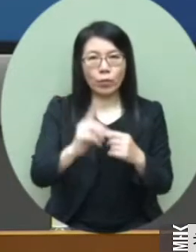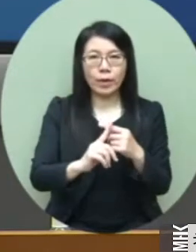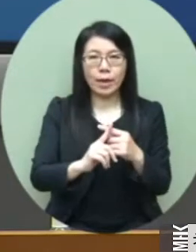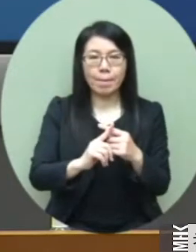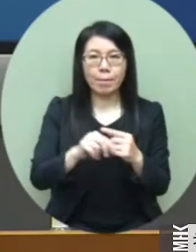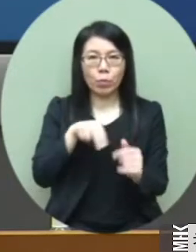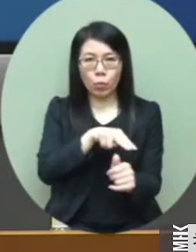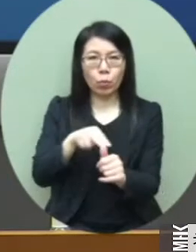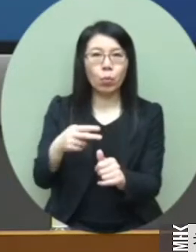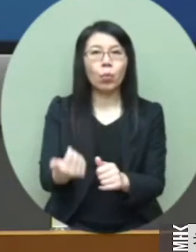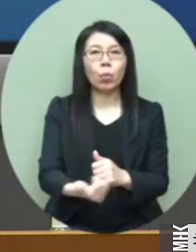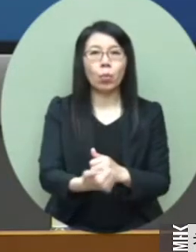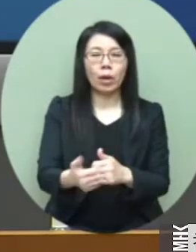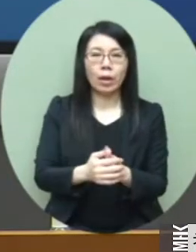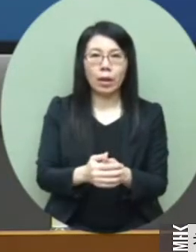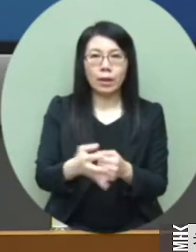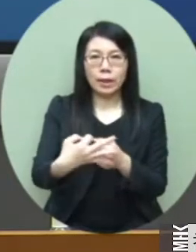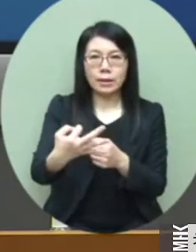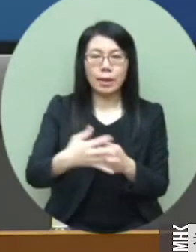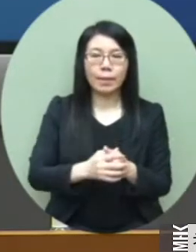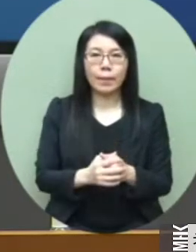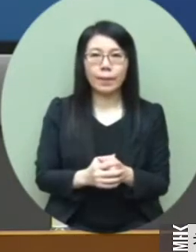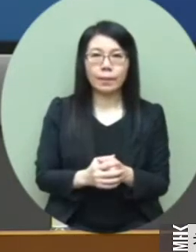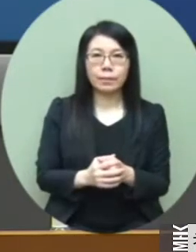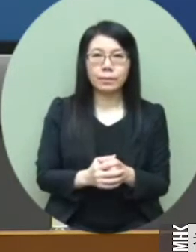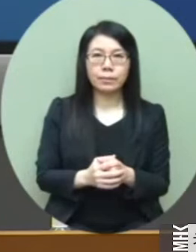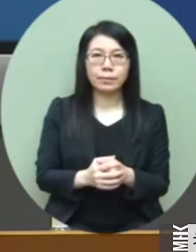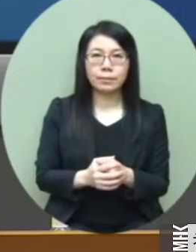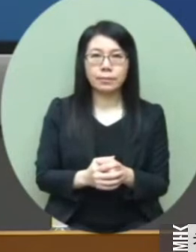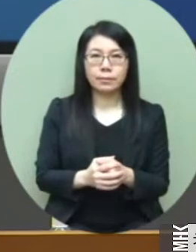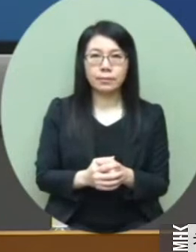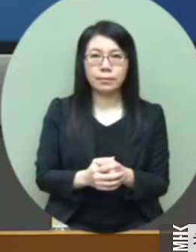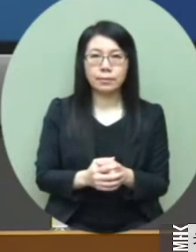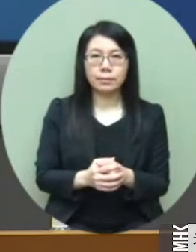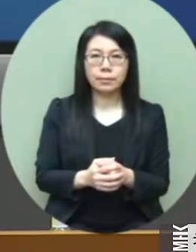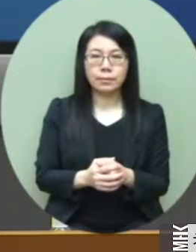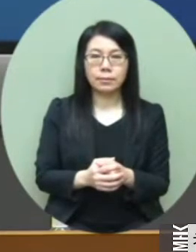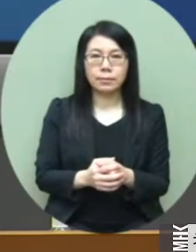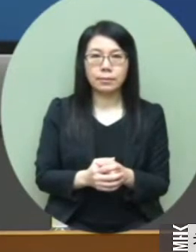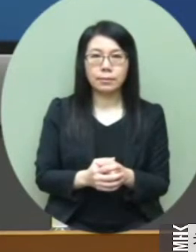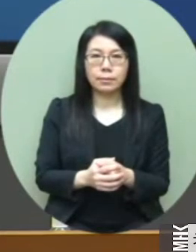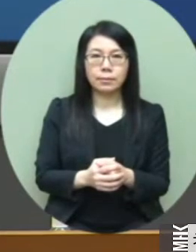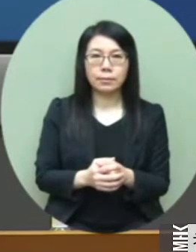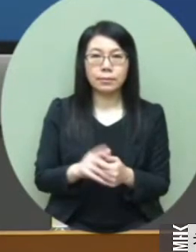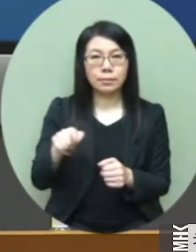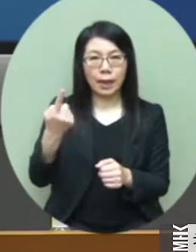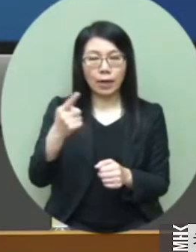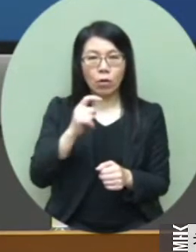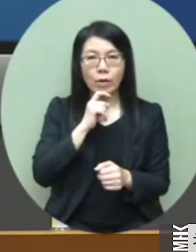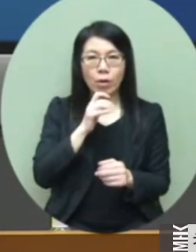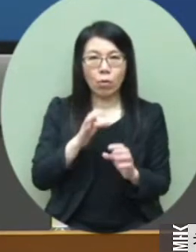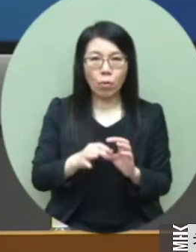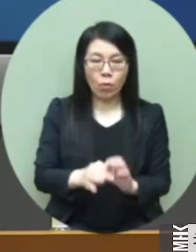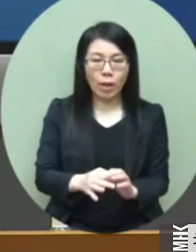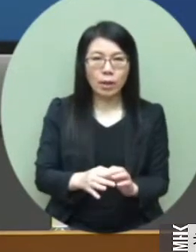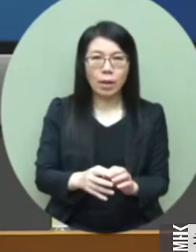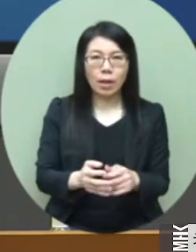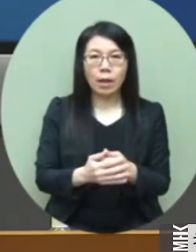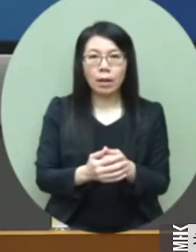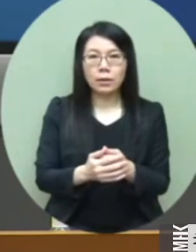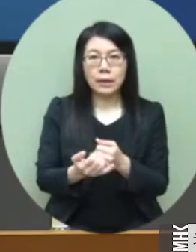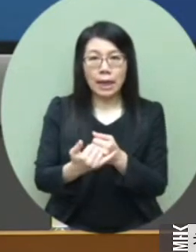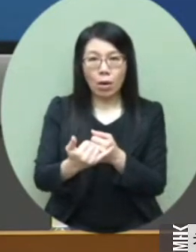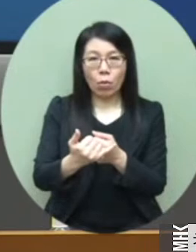第三就是现在我们就是对另外一波有没有预案